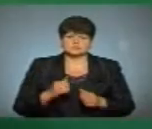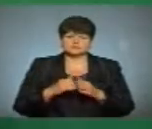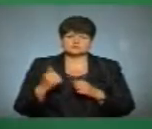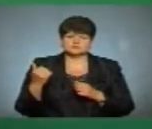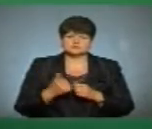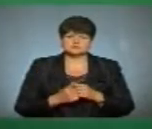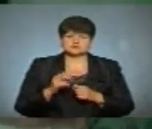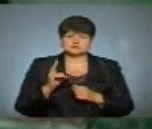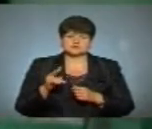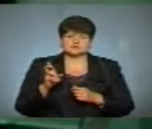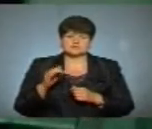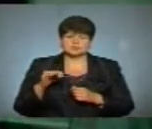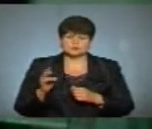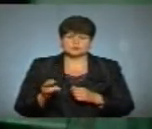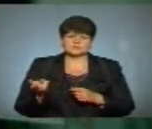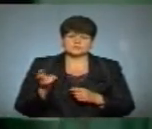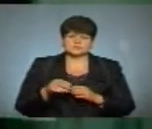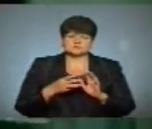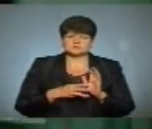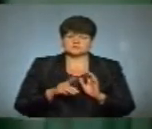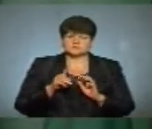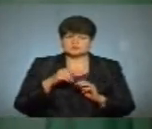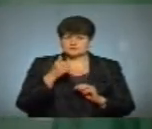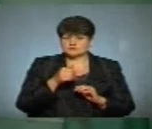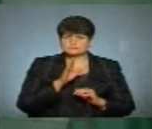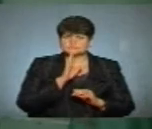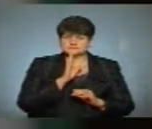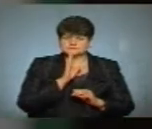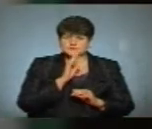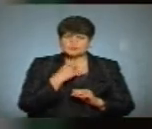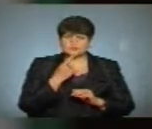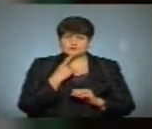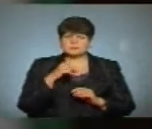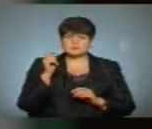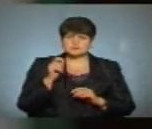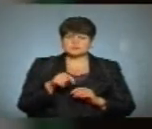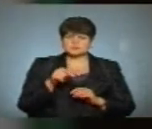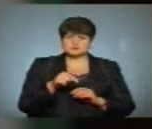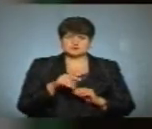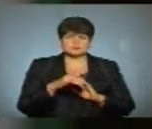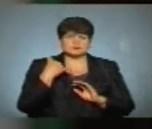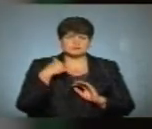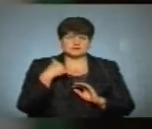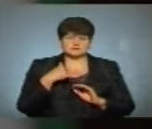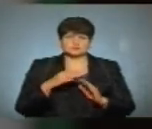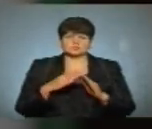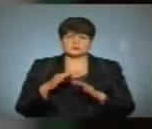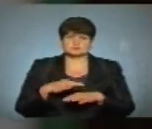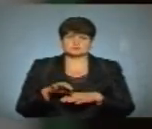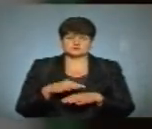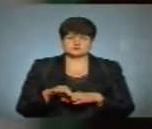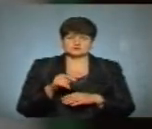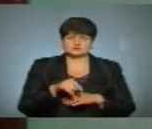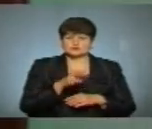Щотижня Катерина Бойко заходить до 81-річної Ярослави Гаєвської. Каже, приїжджала сюди на виклик про домашнє насильство. З